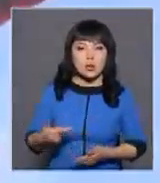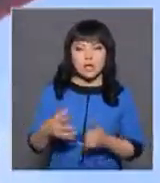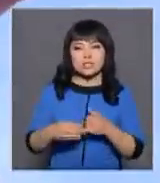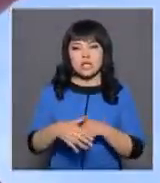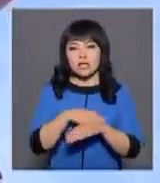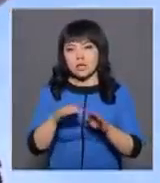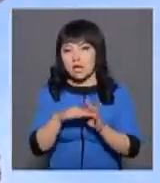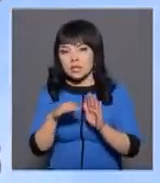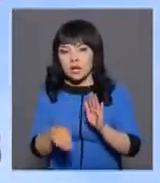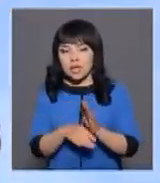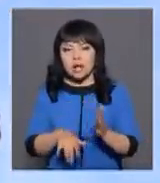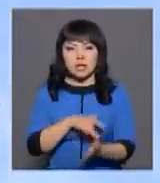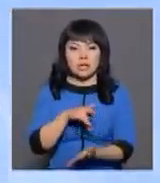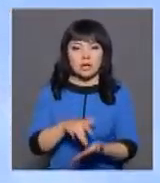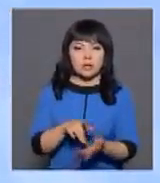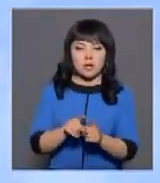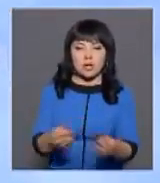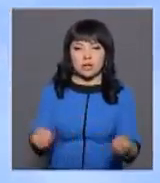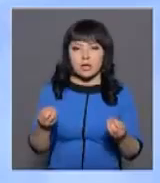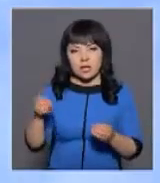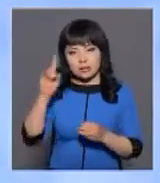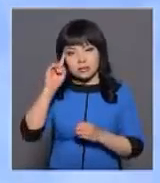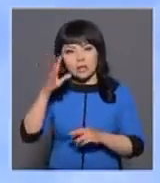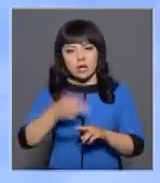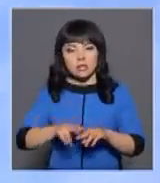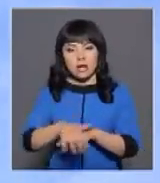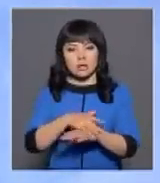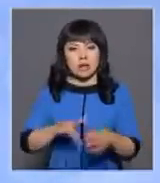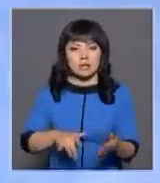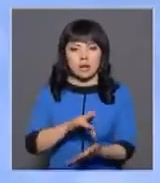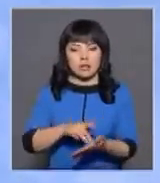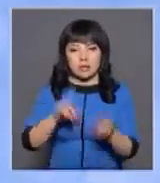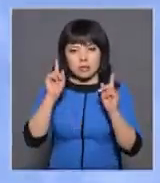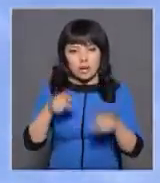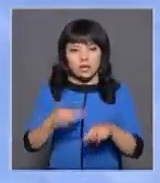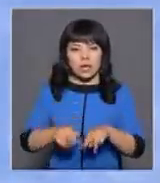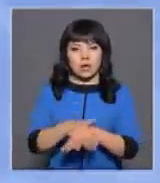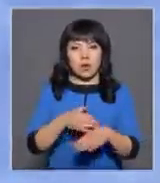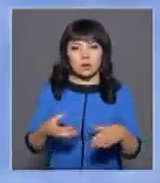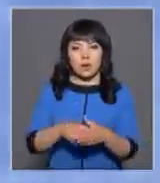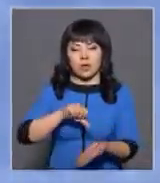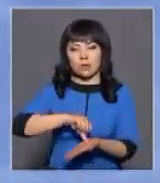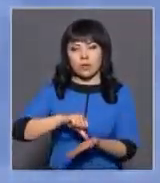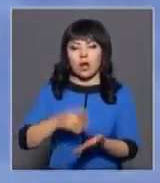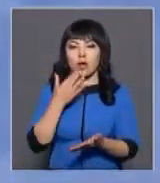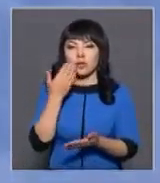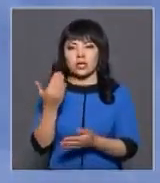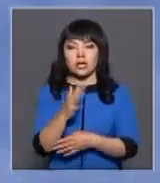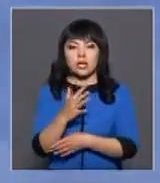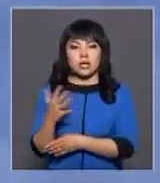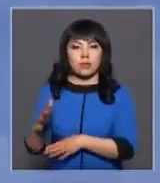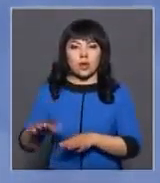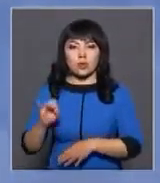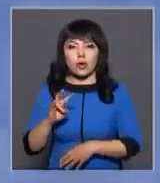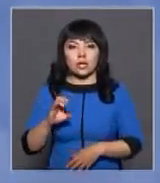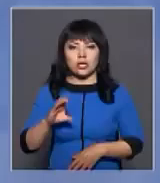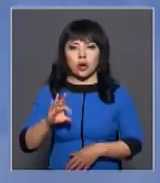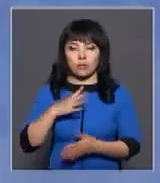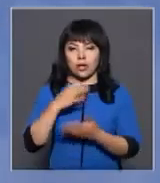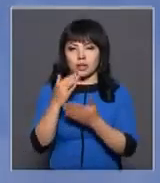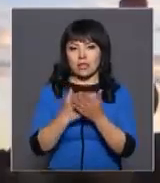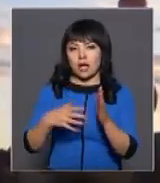жерасты қалаларымен әлемге әйгілі болған тарихи өлке. Ал оның көреме ұлттық саябағы ЮНЕСКО-ның дүниежүзілік мұрасы